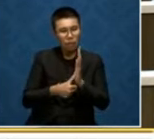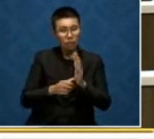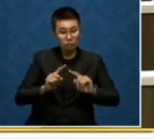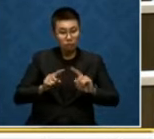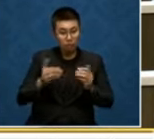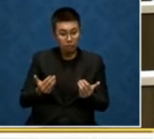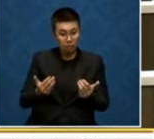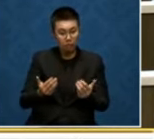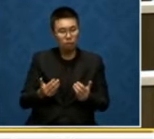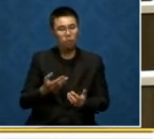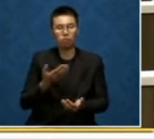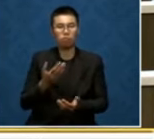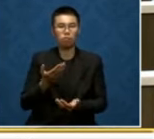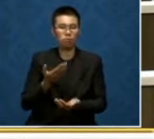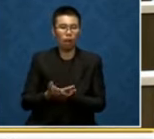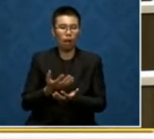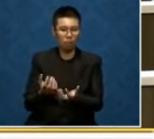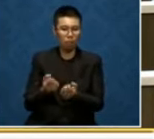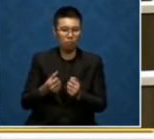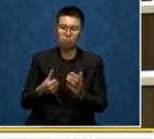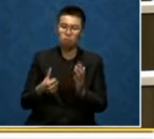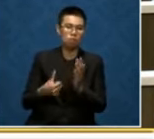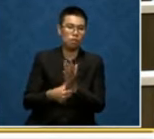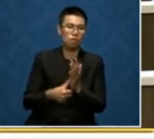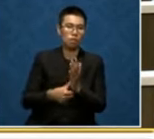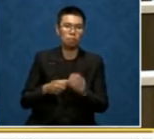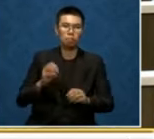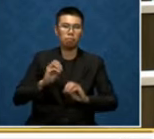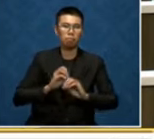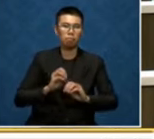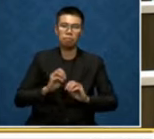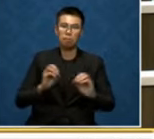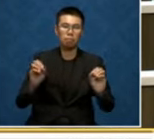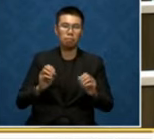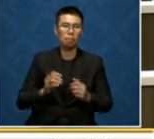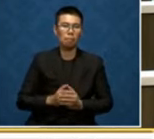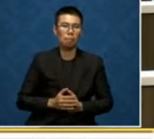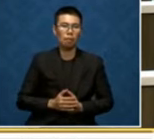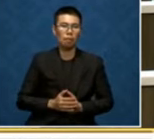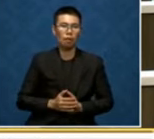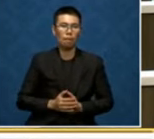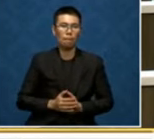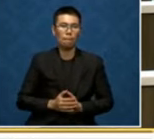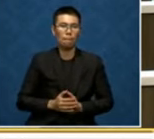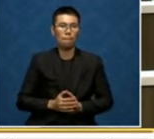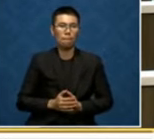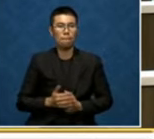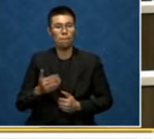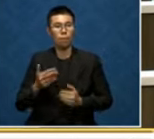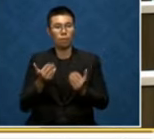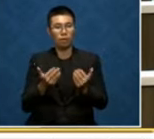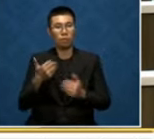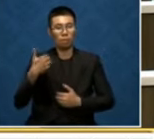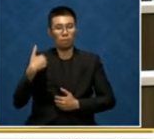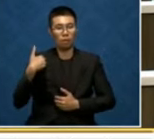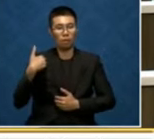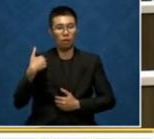จัดเก็บไม่ได้แล้วครับและนำเรียนต่อครับรับประทานว่าในขณะนี้มีใบอนุญาตนะครับ